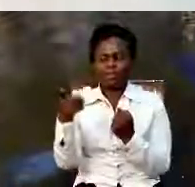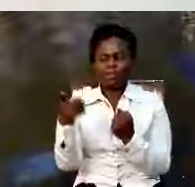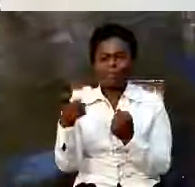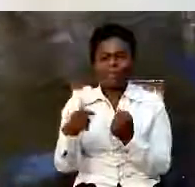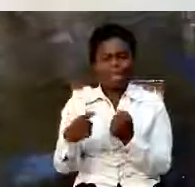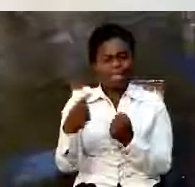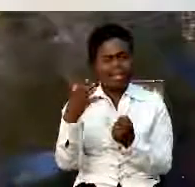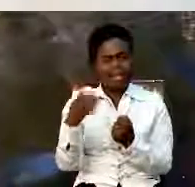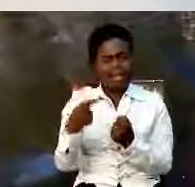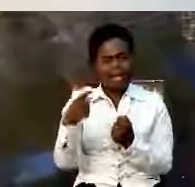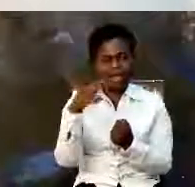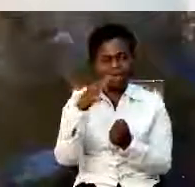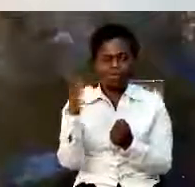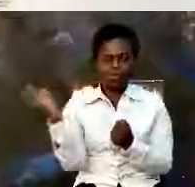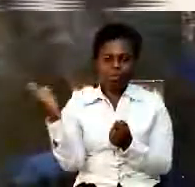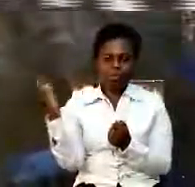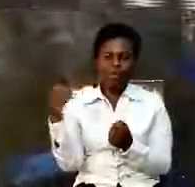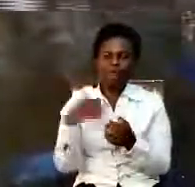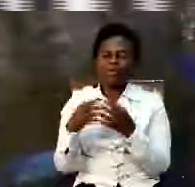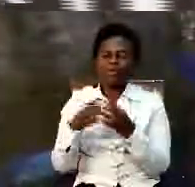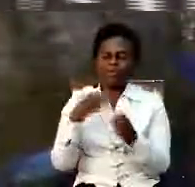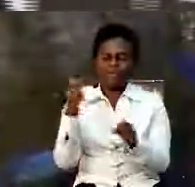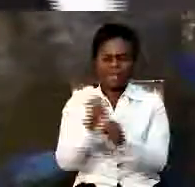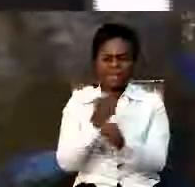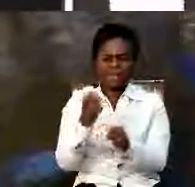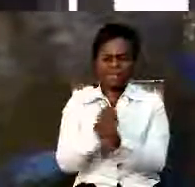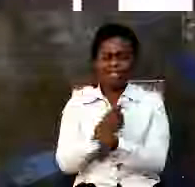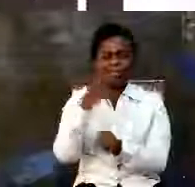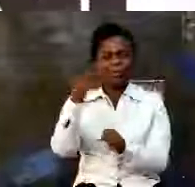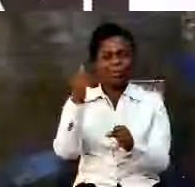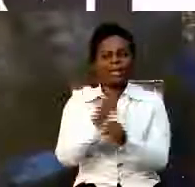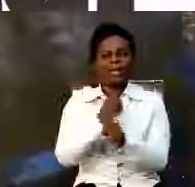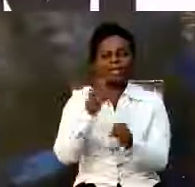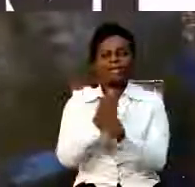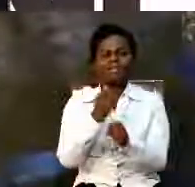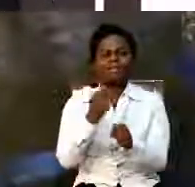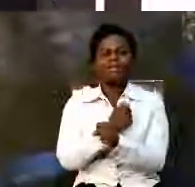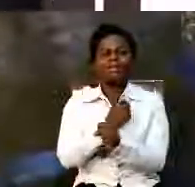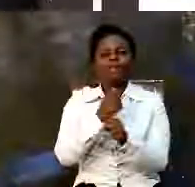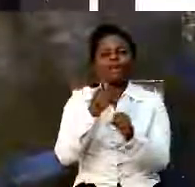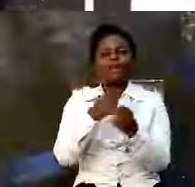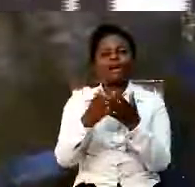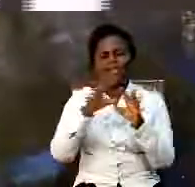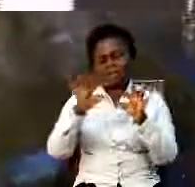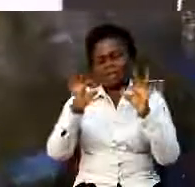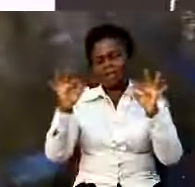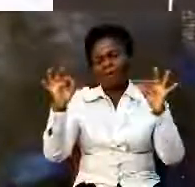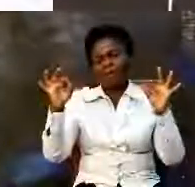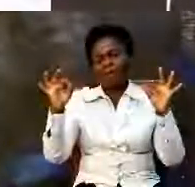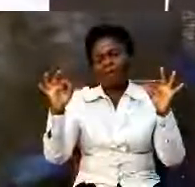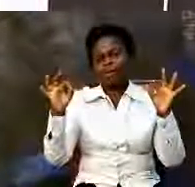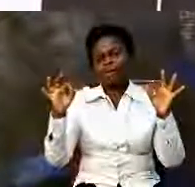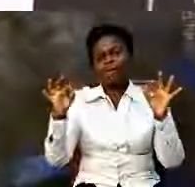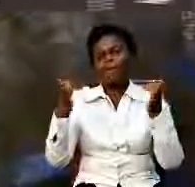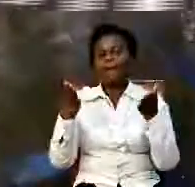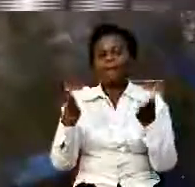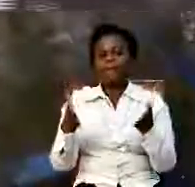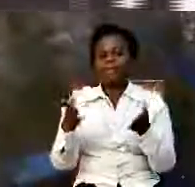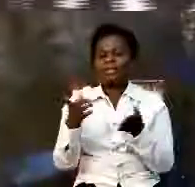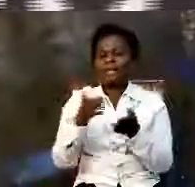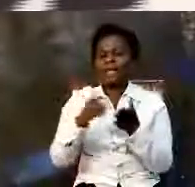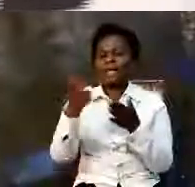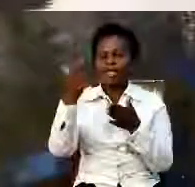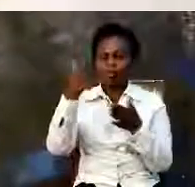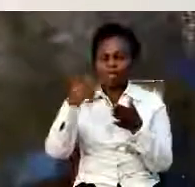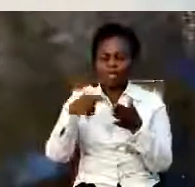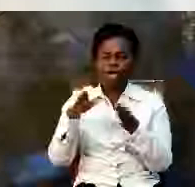asubuhi kanisani, ulivyofanya ile presentation yako kazini, kwa kweli ile ilikuwa safi. Sasa hata ukija kumwambia kwamba